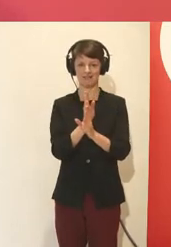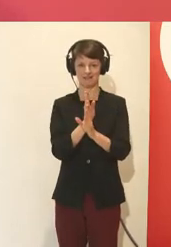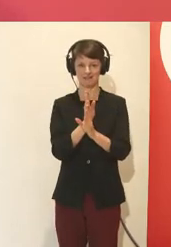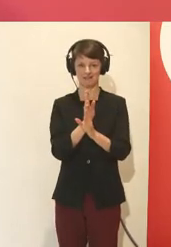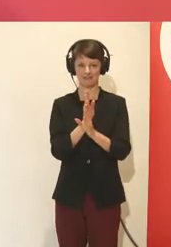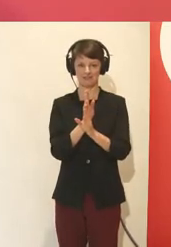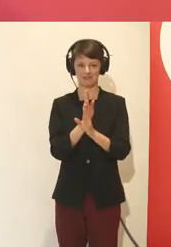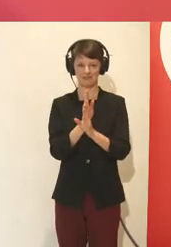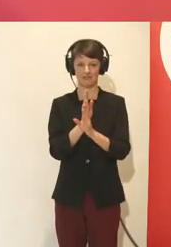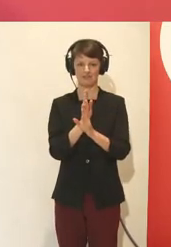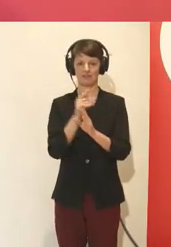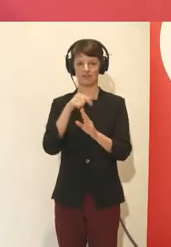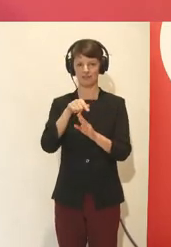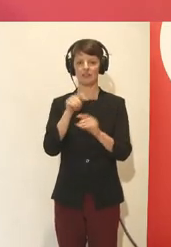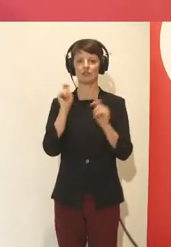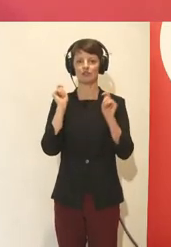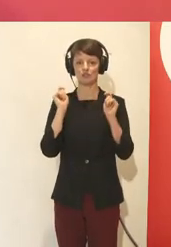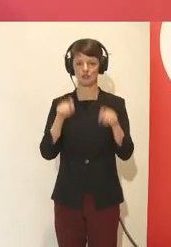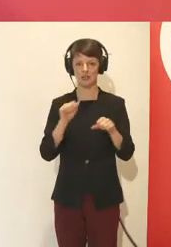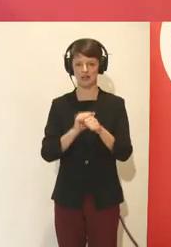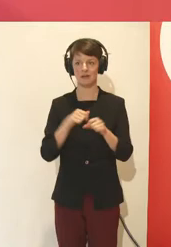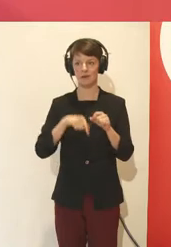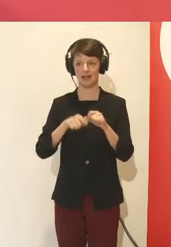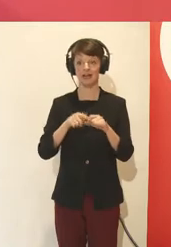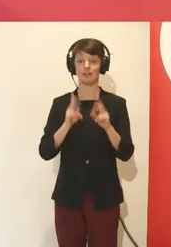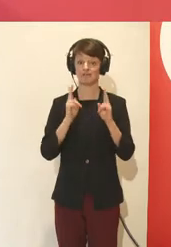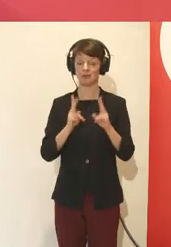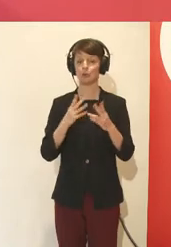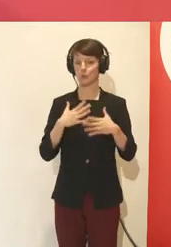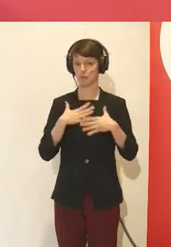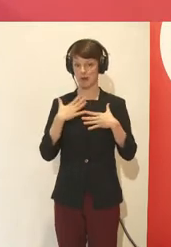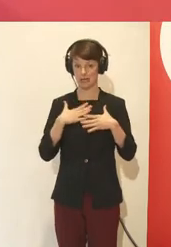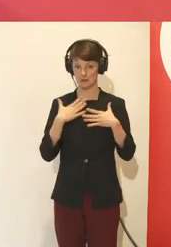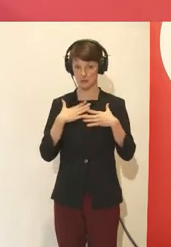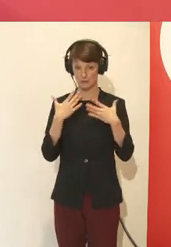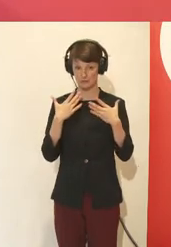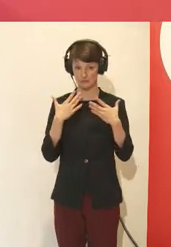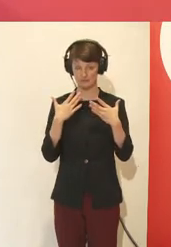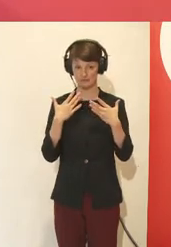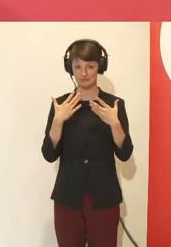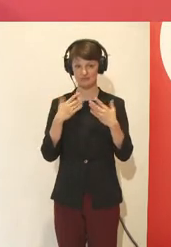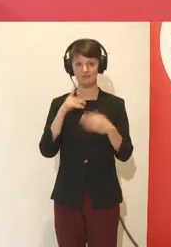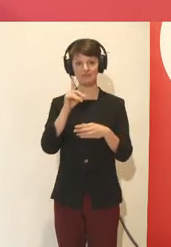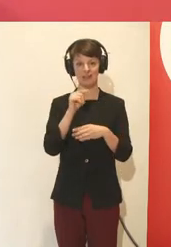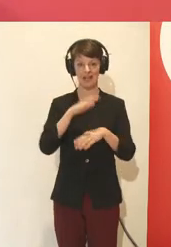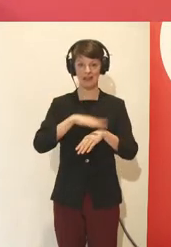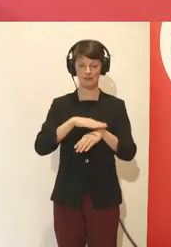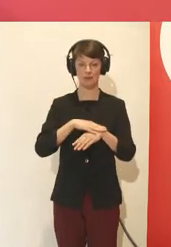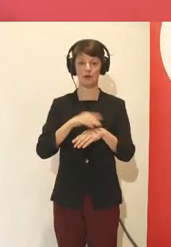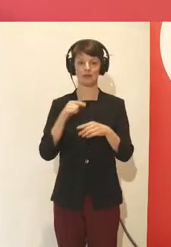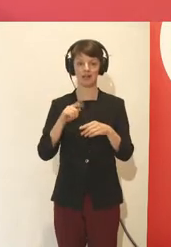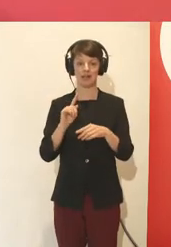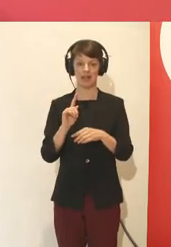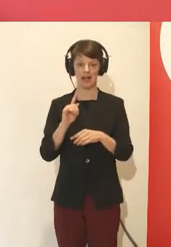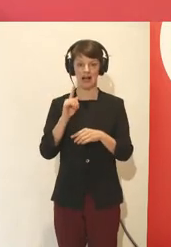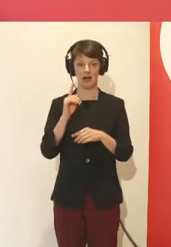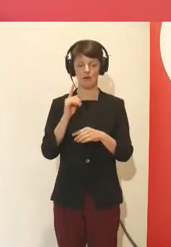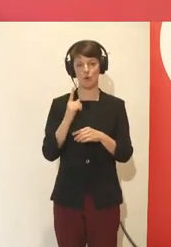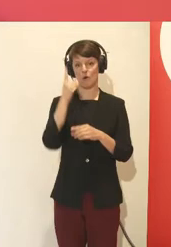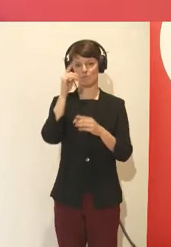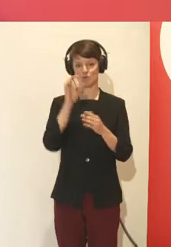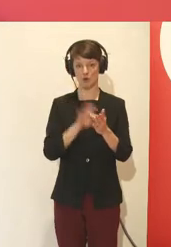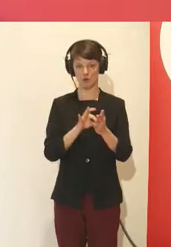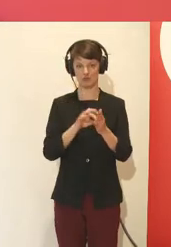schon starten es gibt noch eine kleine überraschung aber 11 uhr ich hatte schon angekündigt das erste highlight auf dieser hauptbühne